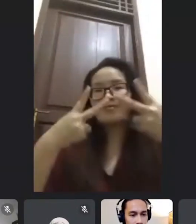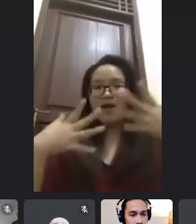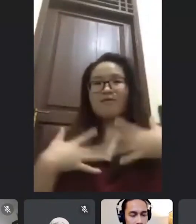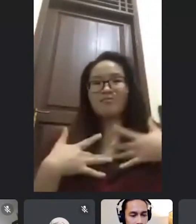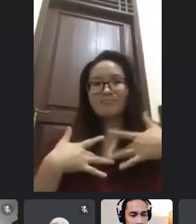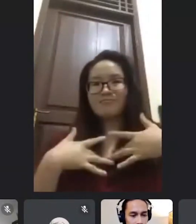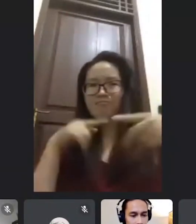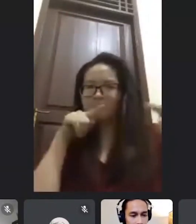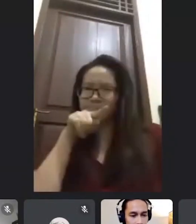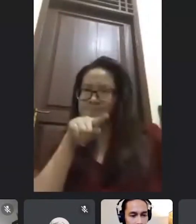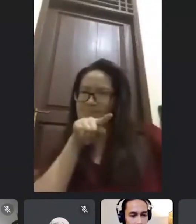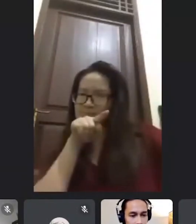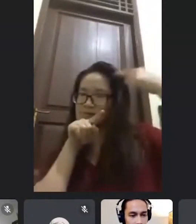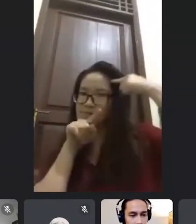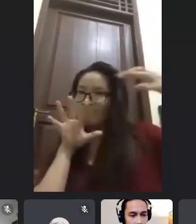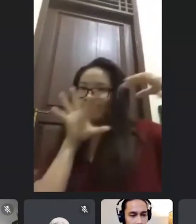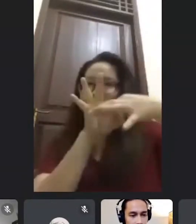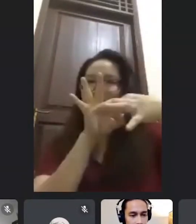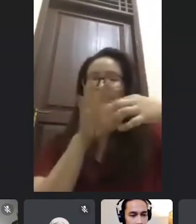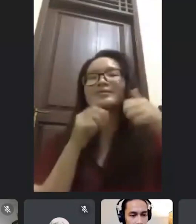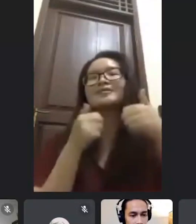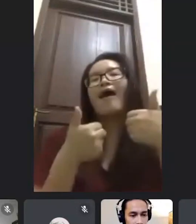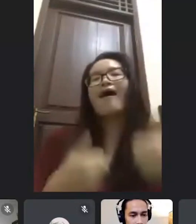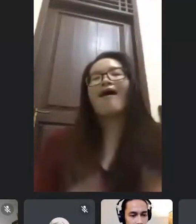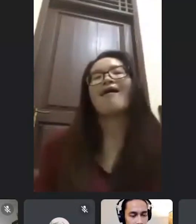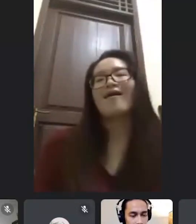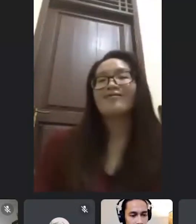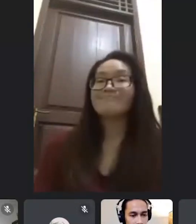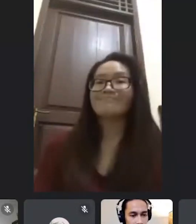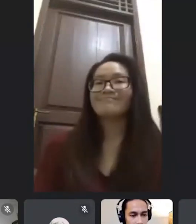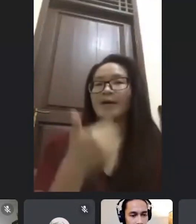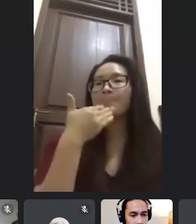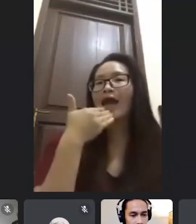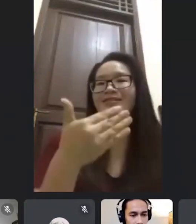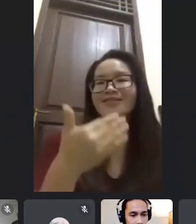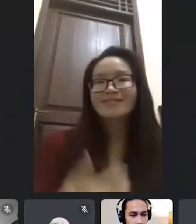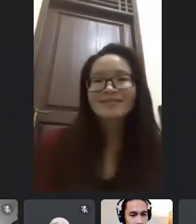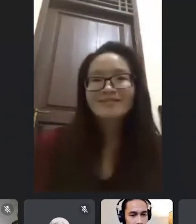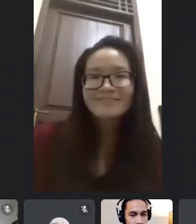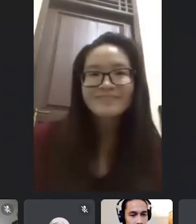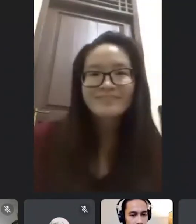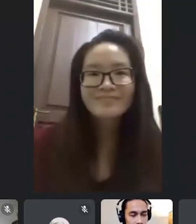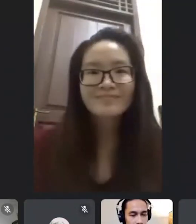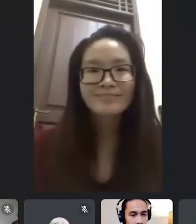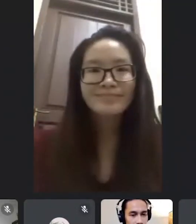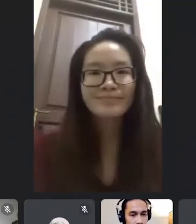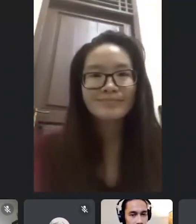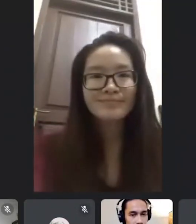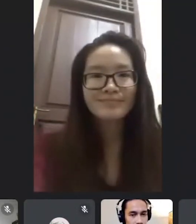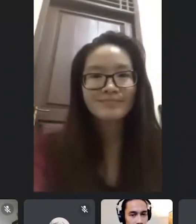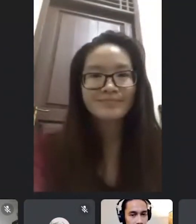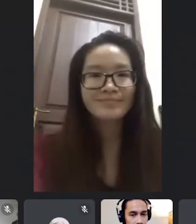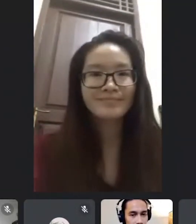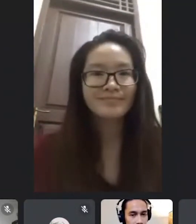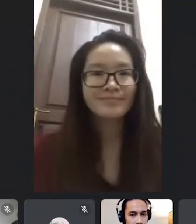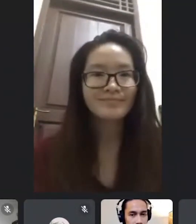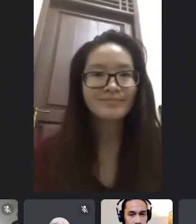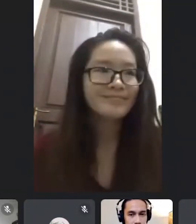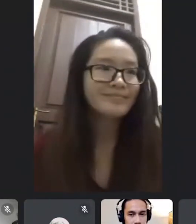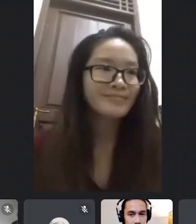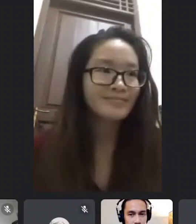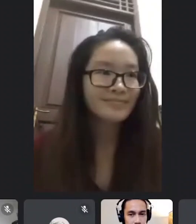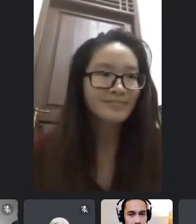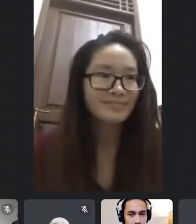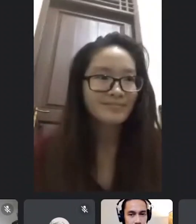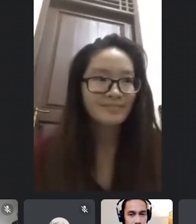ee artinya Apakah mereka harus menggunakan AB alat bantu dengar untuk melihat